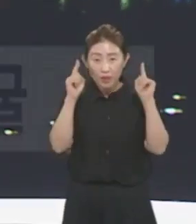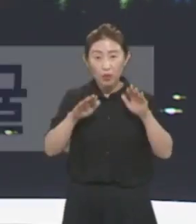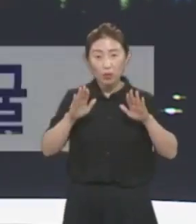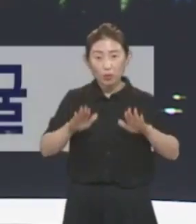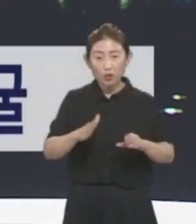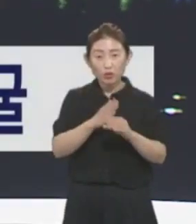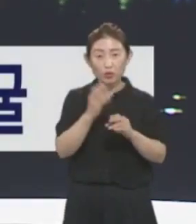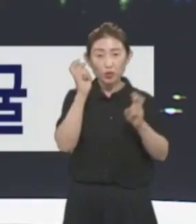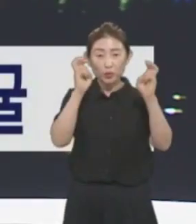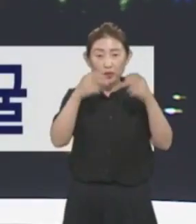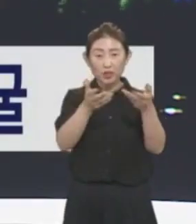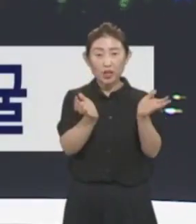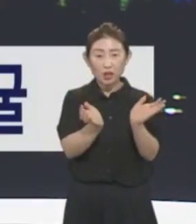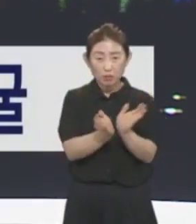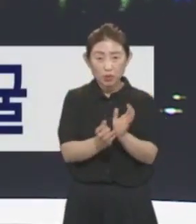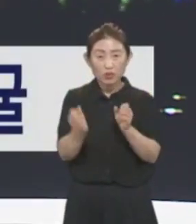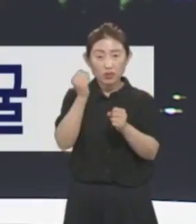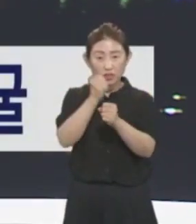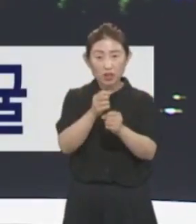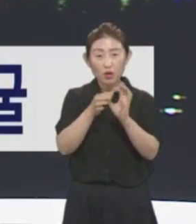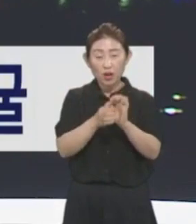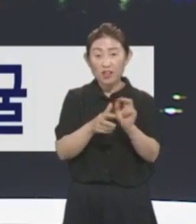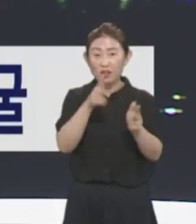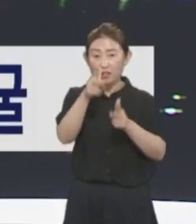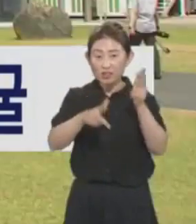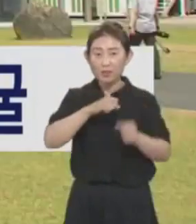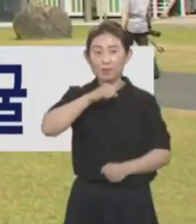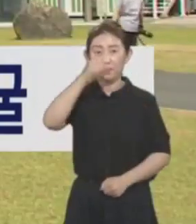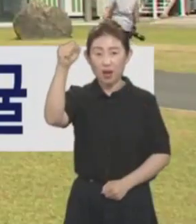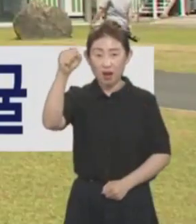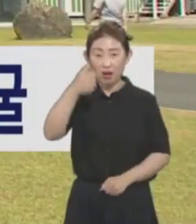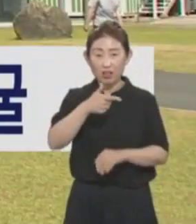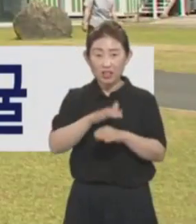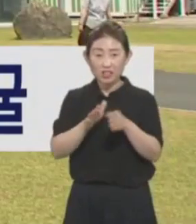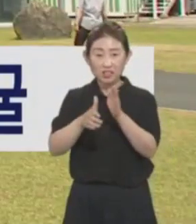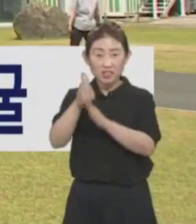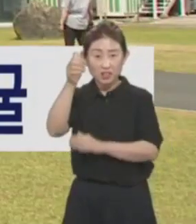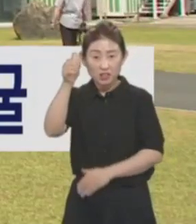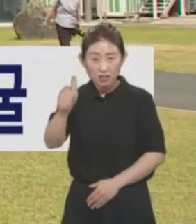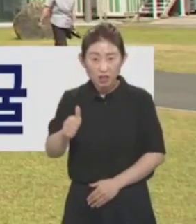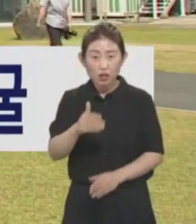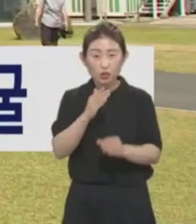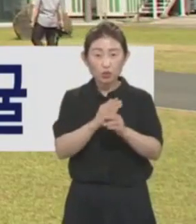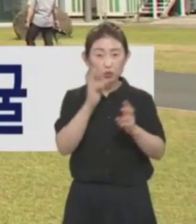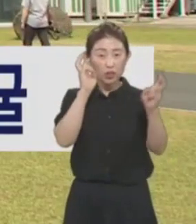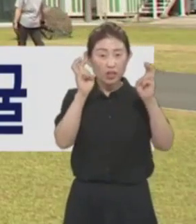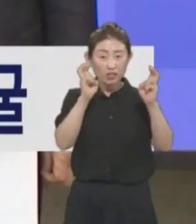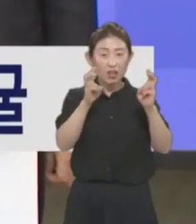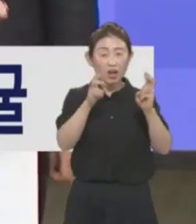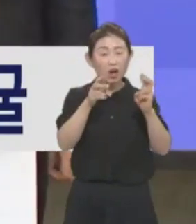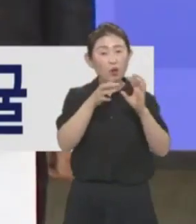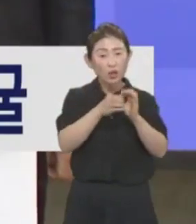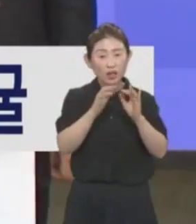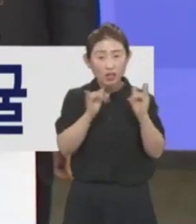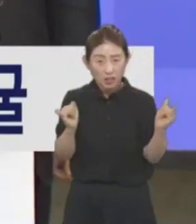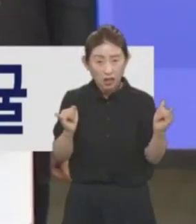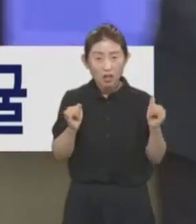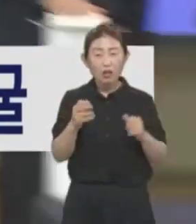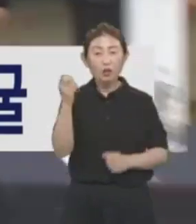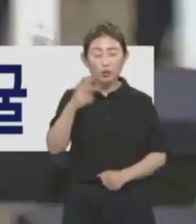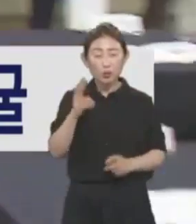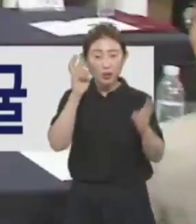한남대가 올해 중소기업부 창업중심대학 사업에 선정됨에 따라 이장우 대전시장을 비롯해 중소기업부